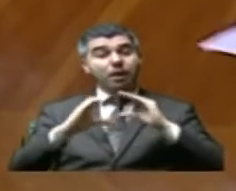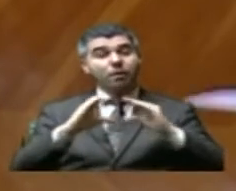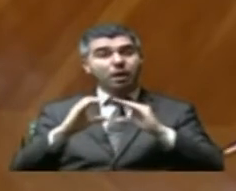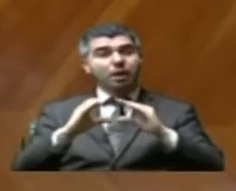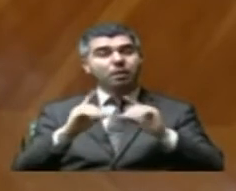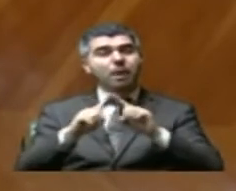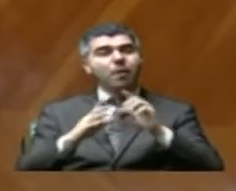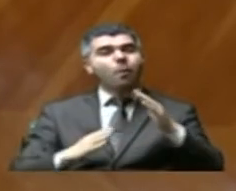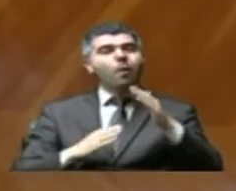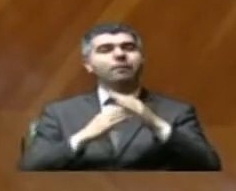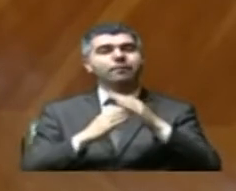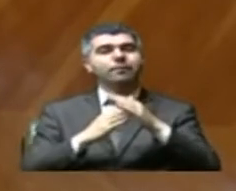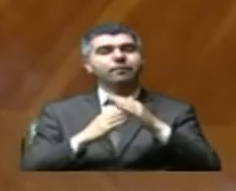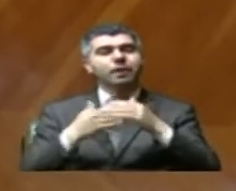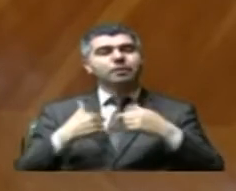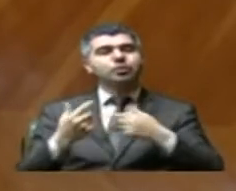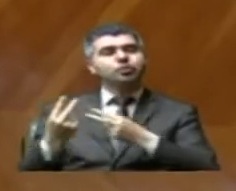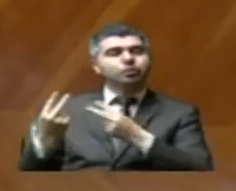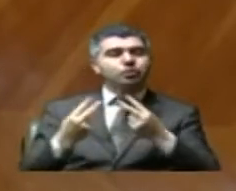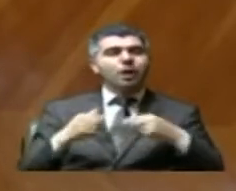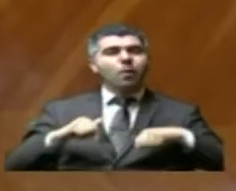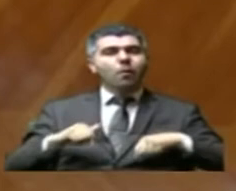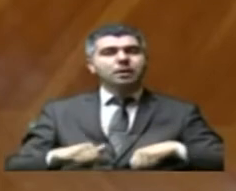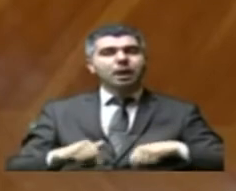جيت الوزارة أول حاجة حرصت عليها هو أن ينطلق